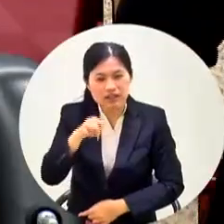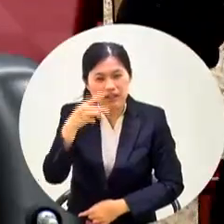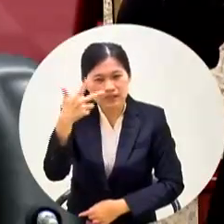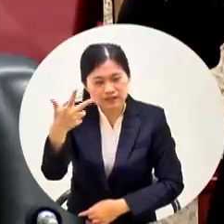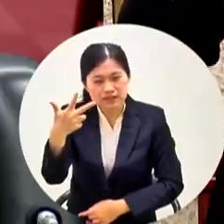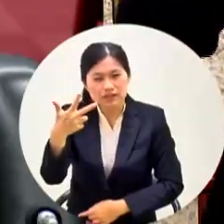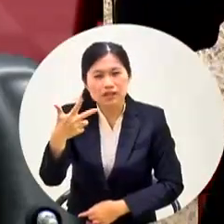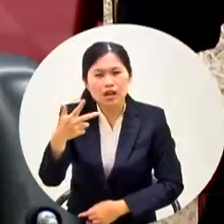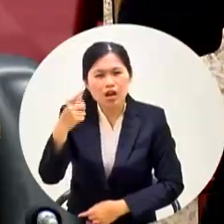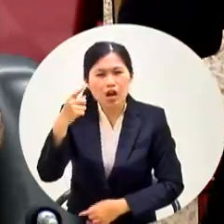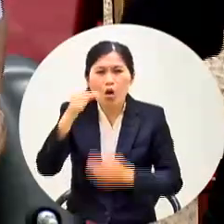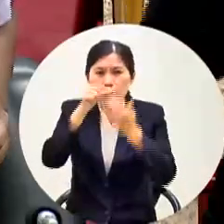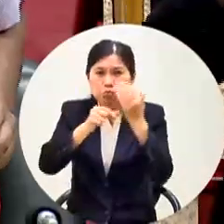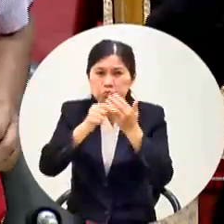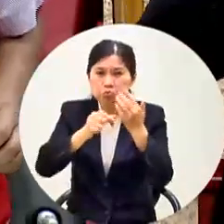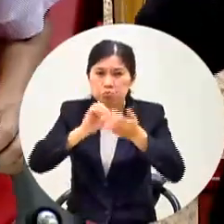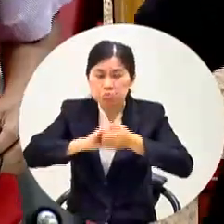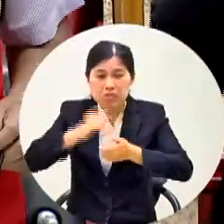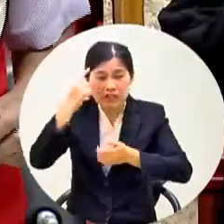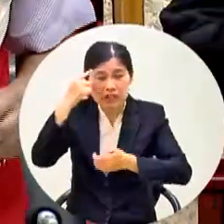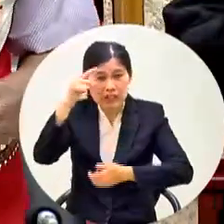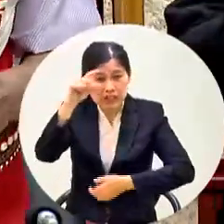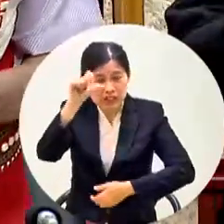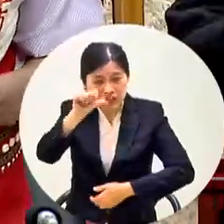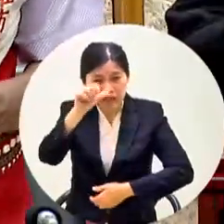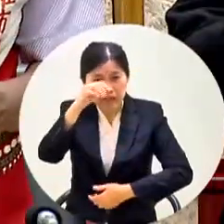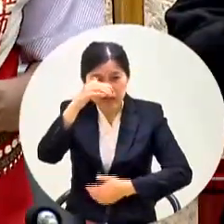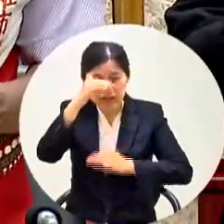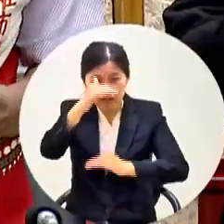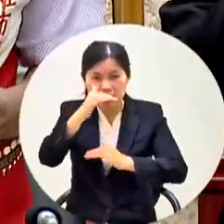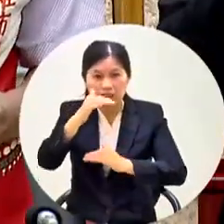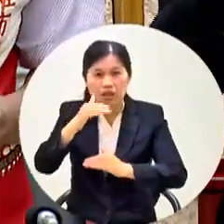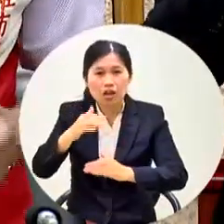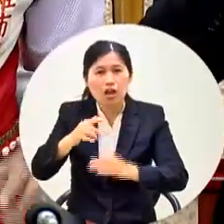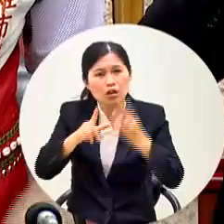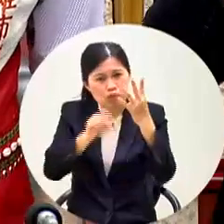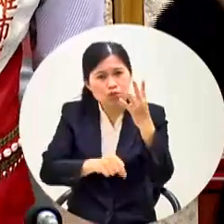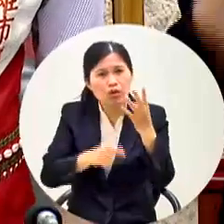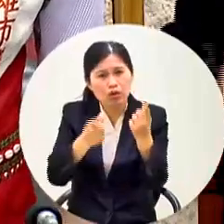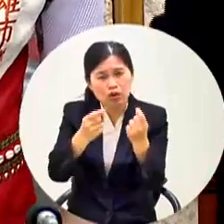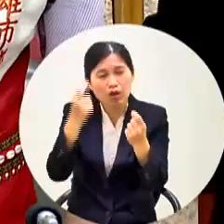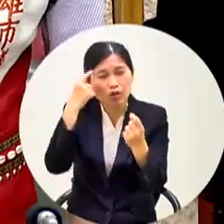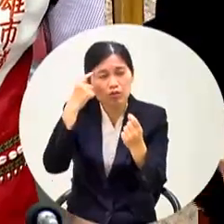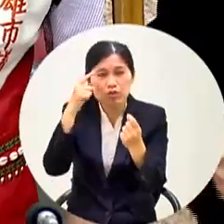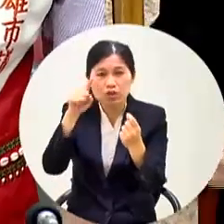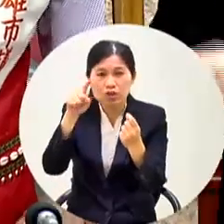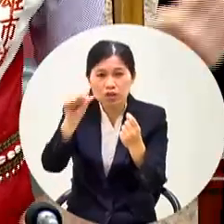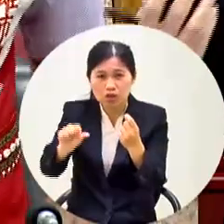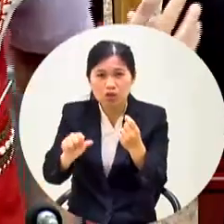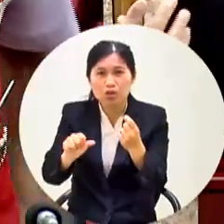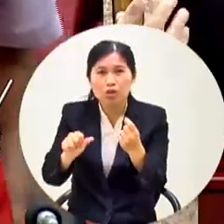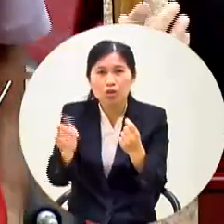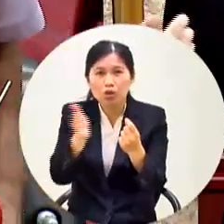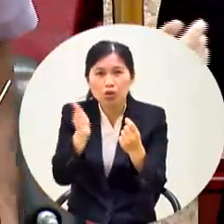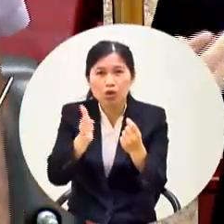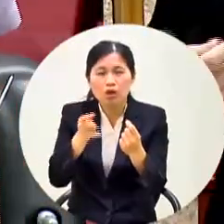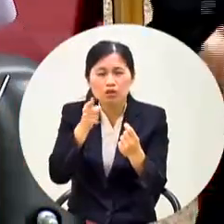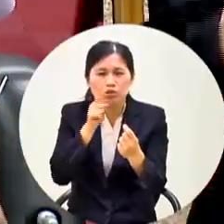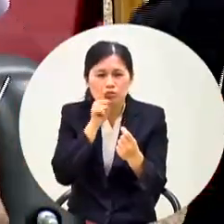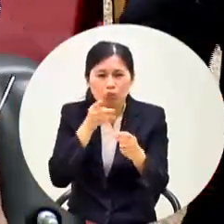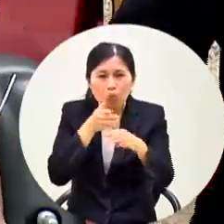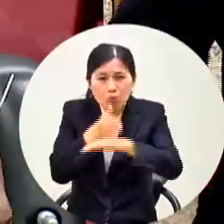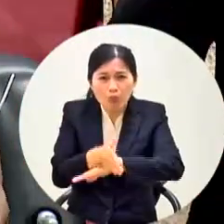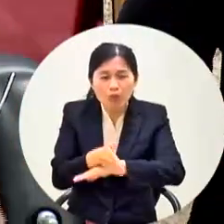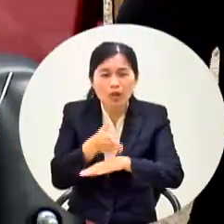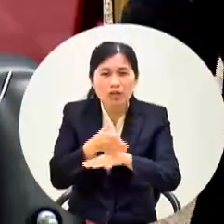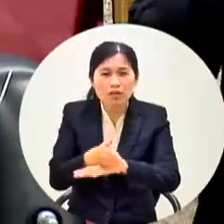15天之内啊。那四月的话也是15天左右。那刚刚。赖也有提到说有超过的这个法